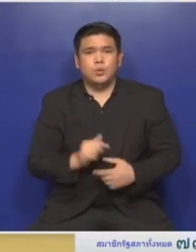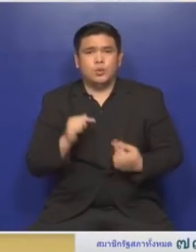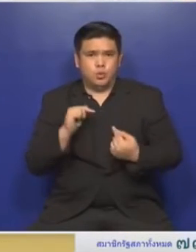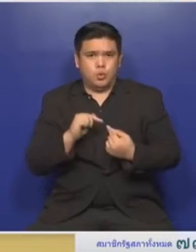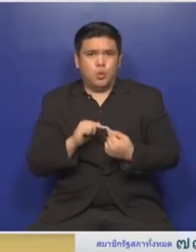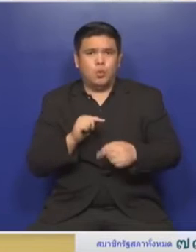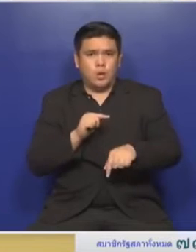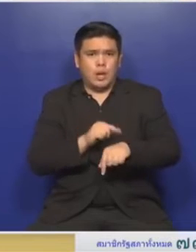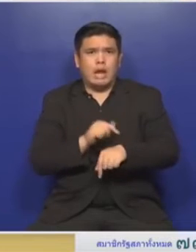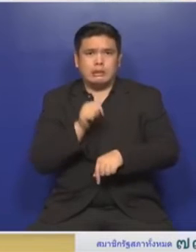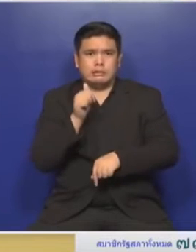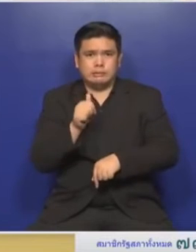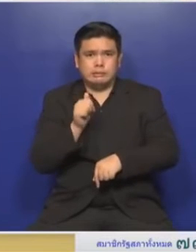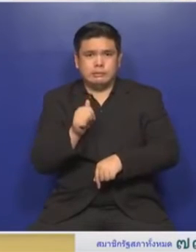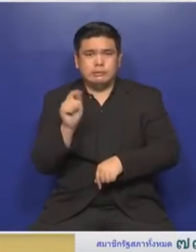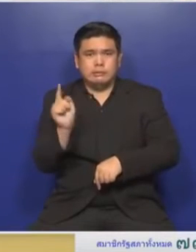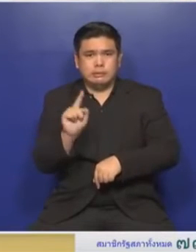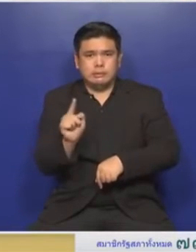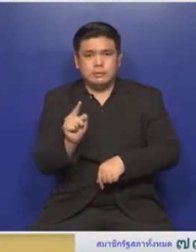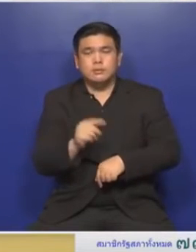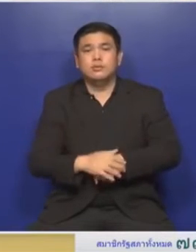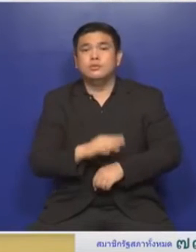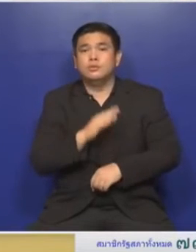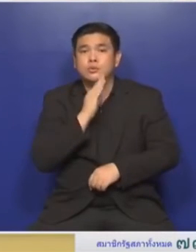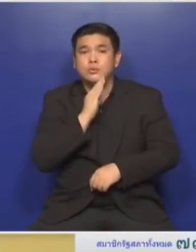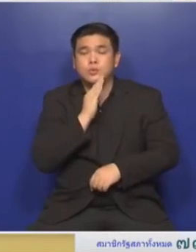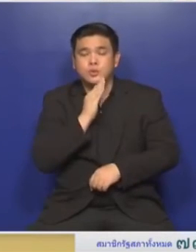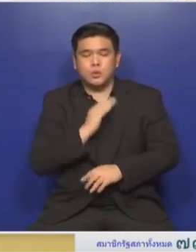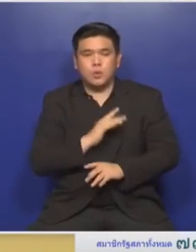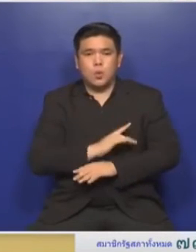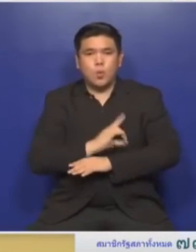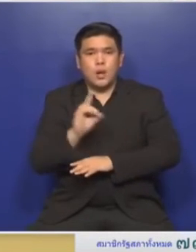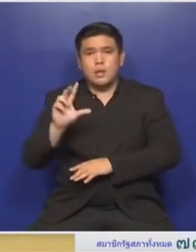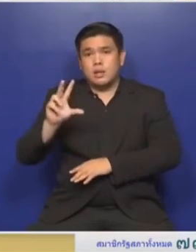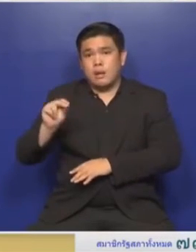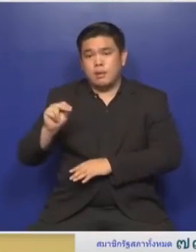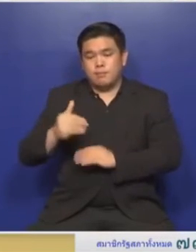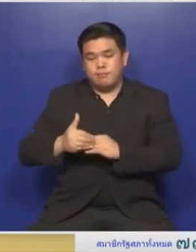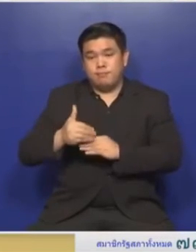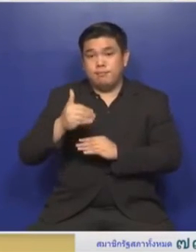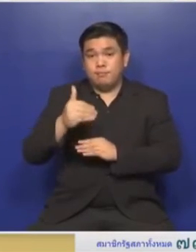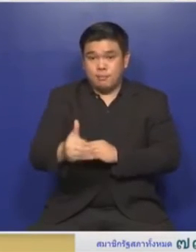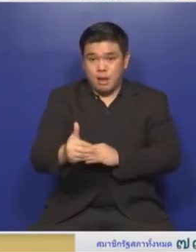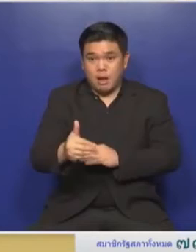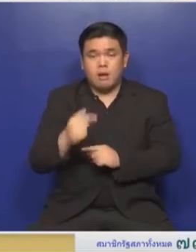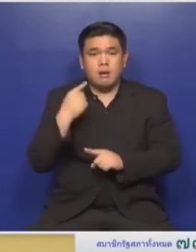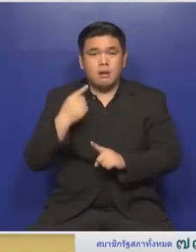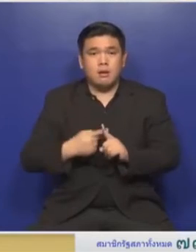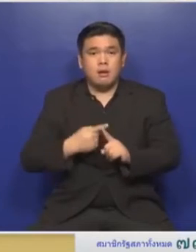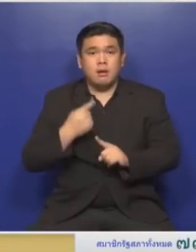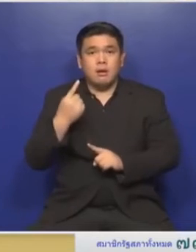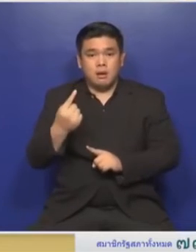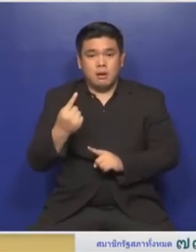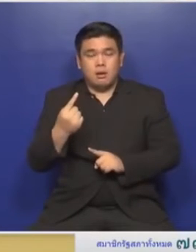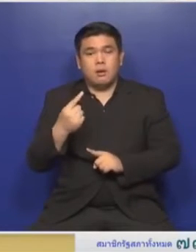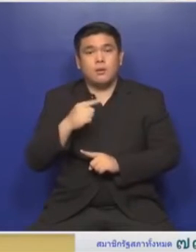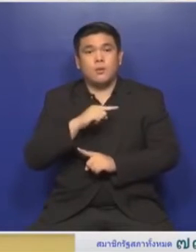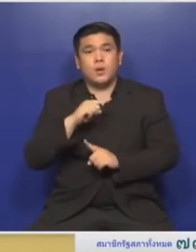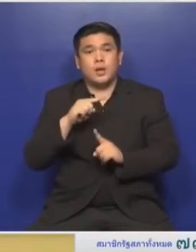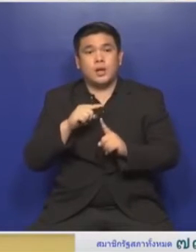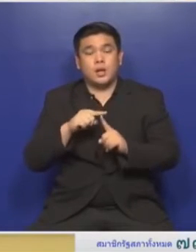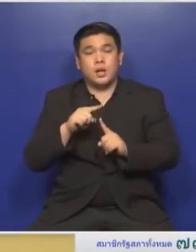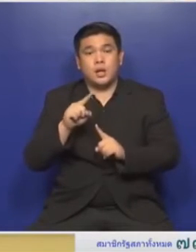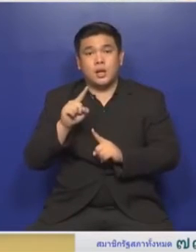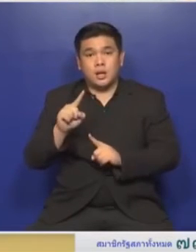ะสมนะครับเพระว่าอกเพียง 30 วัน การออกจาก EU ของ